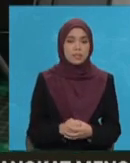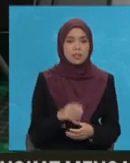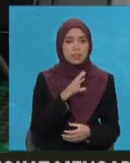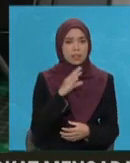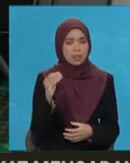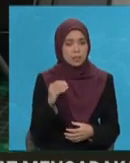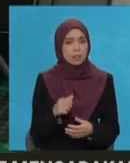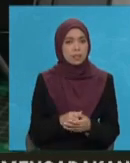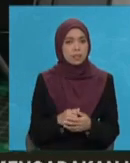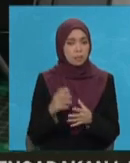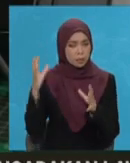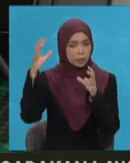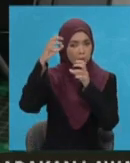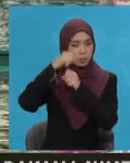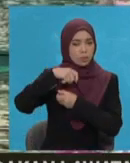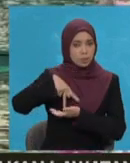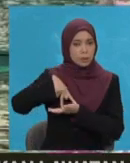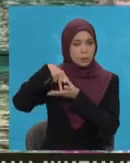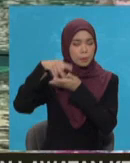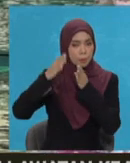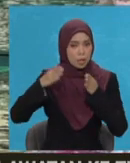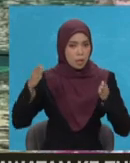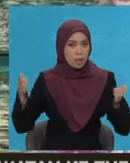daripada Allah Subhanahu Wa Ta'ala